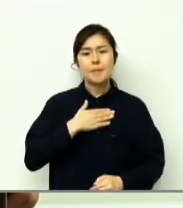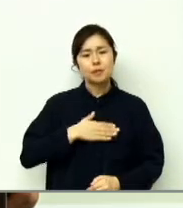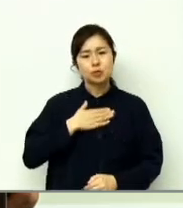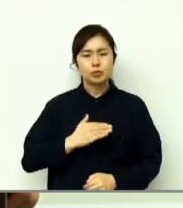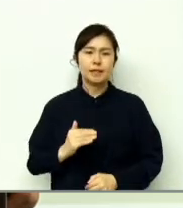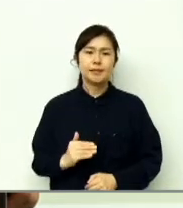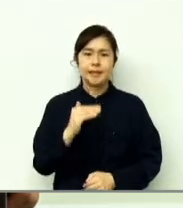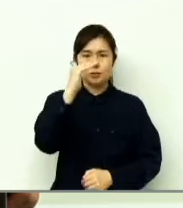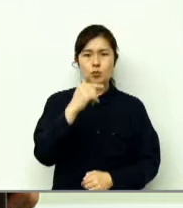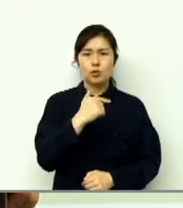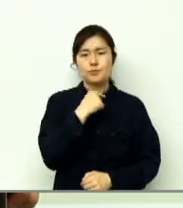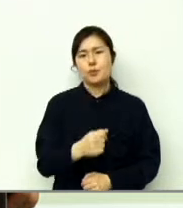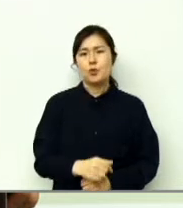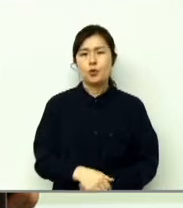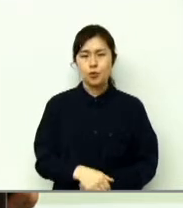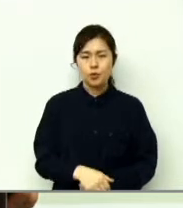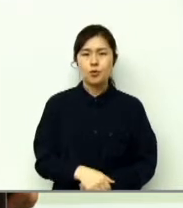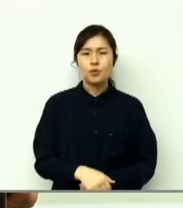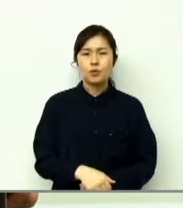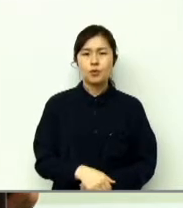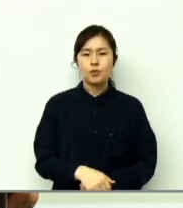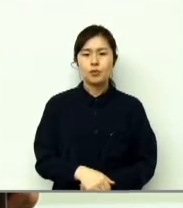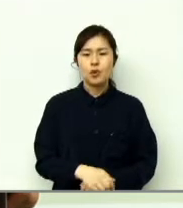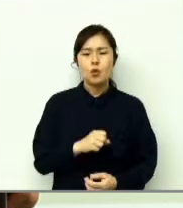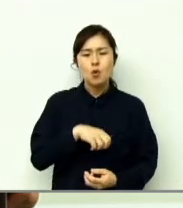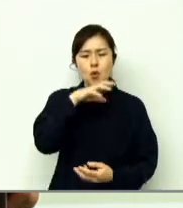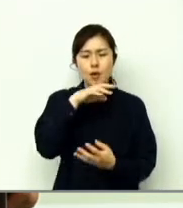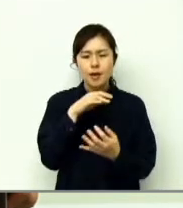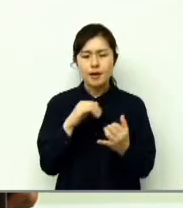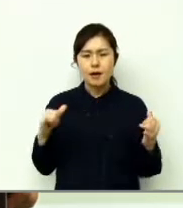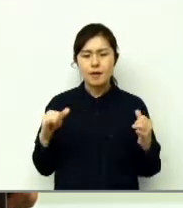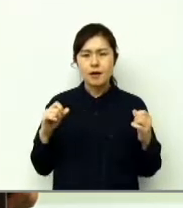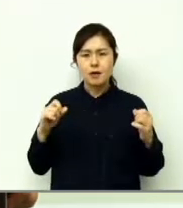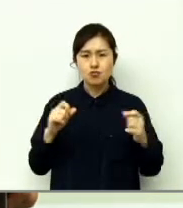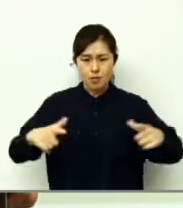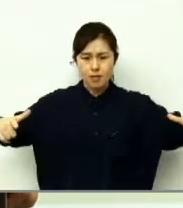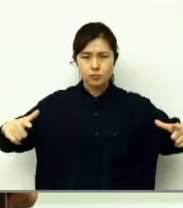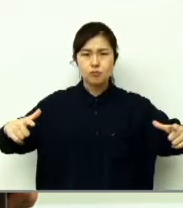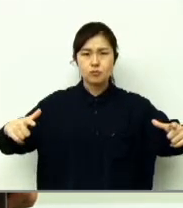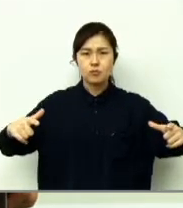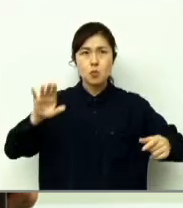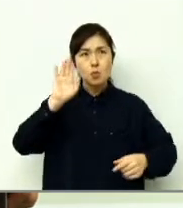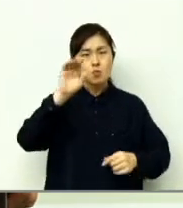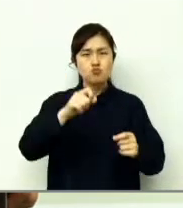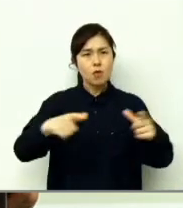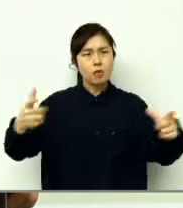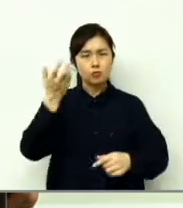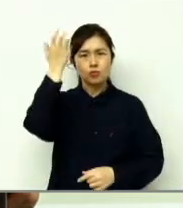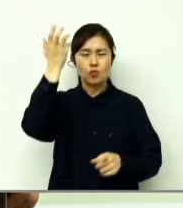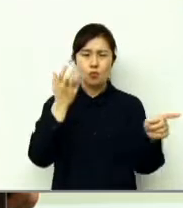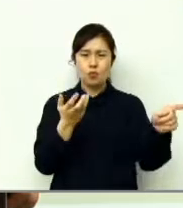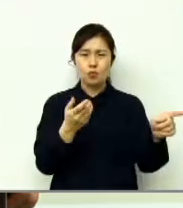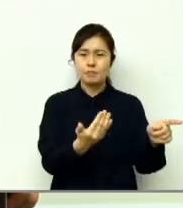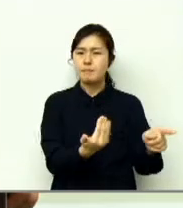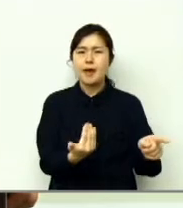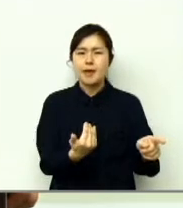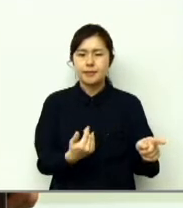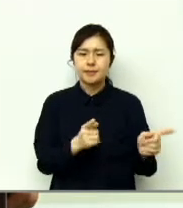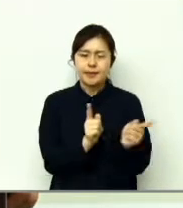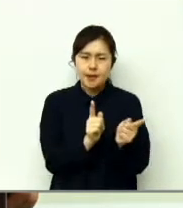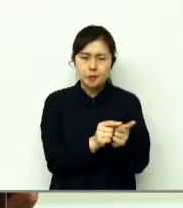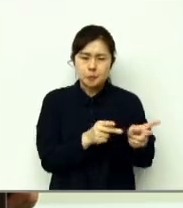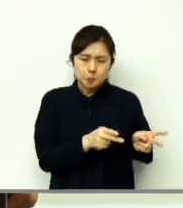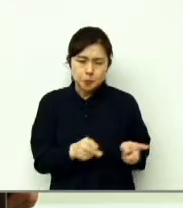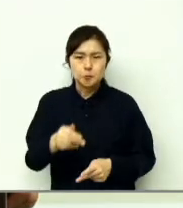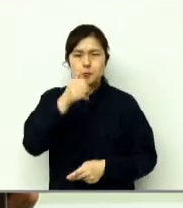また、急激な高齢化を迎える前に、すべき準備すべき対策をしっかりと